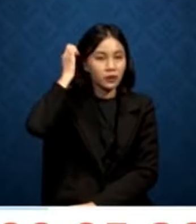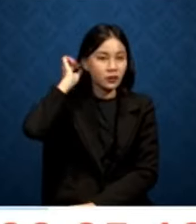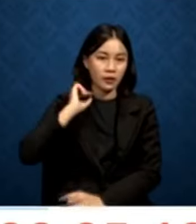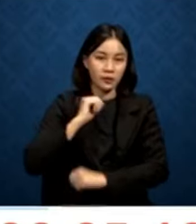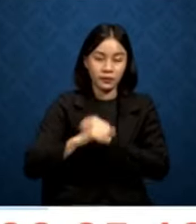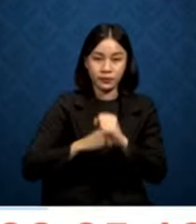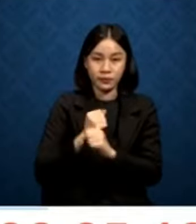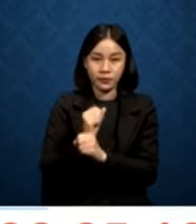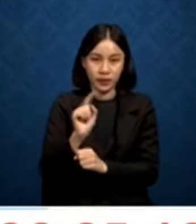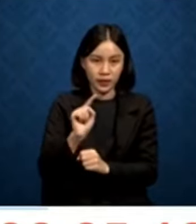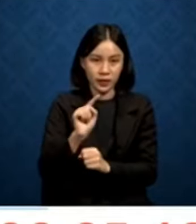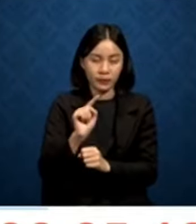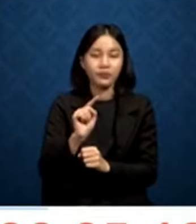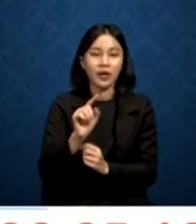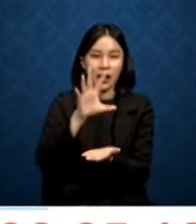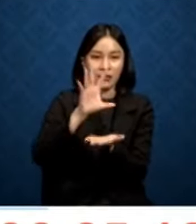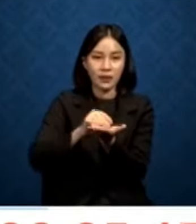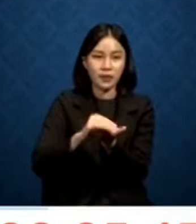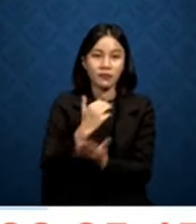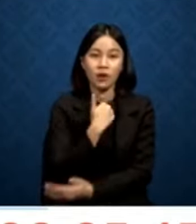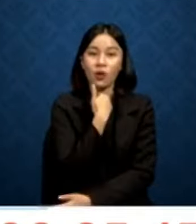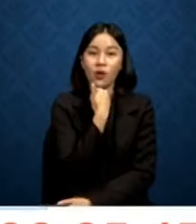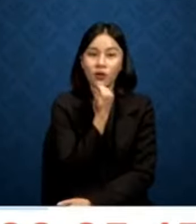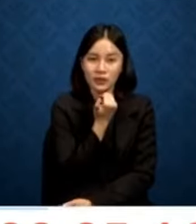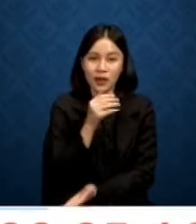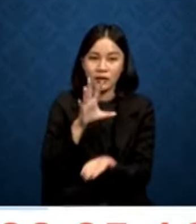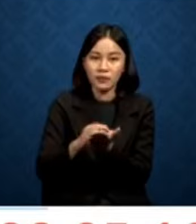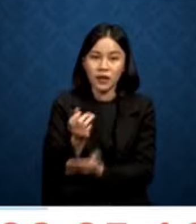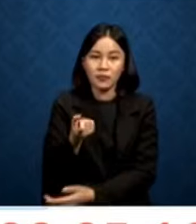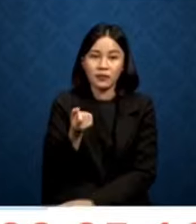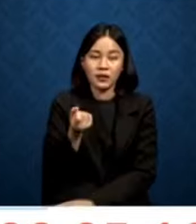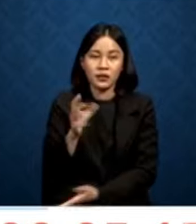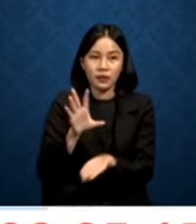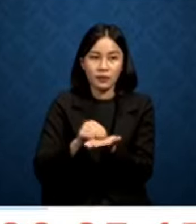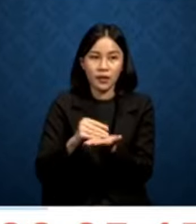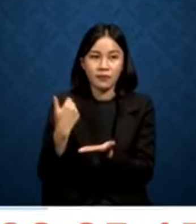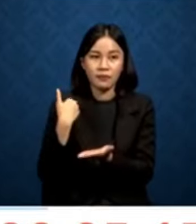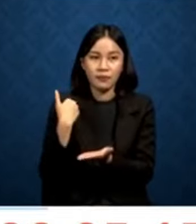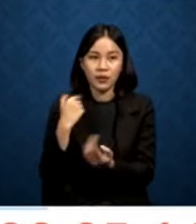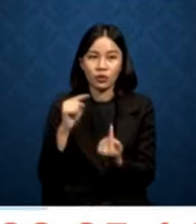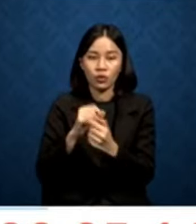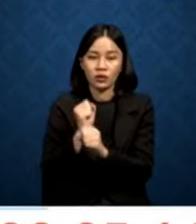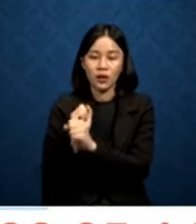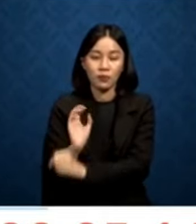เป็นบรทฤึเสียงกสนทนามนาหาภยพ means we Black